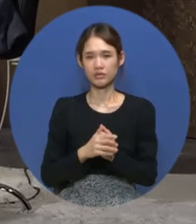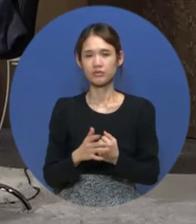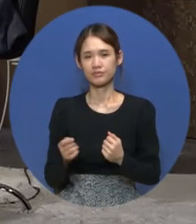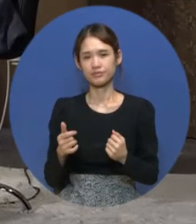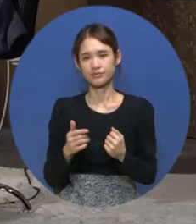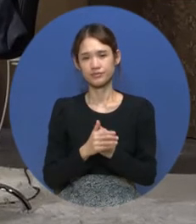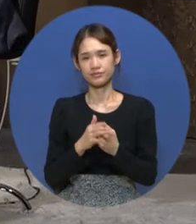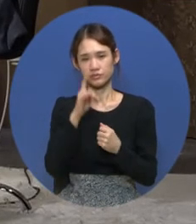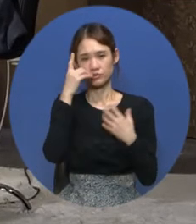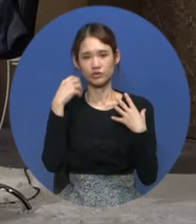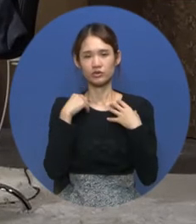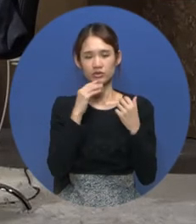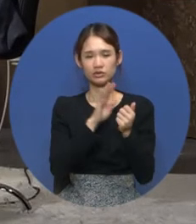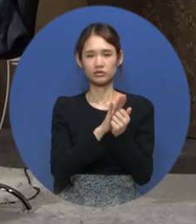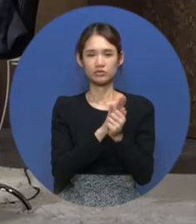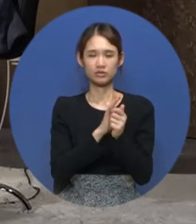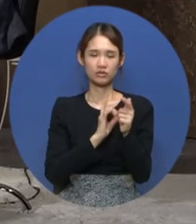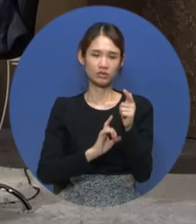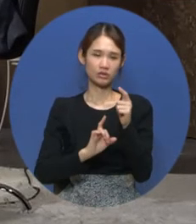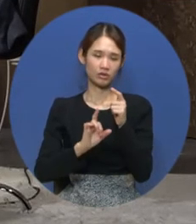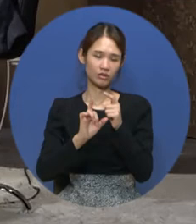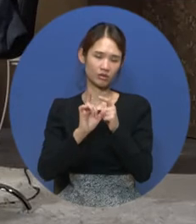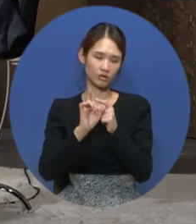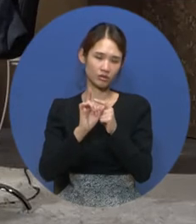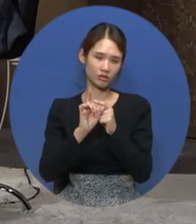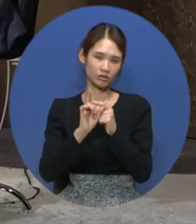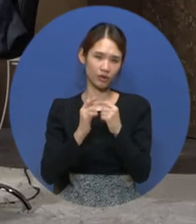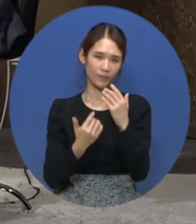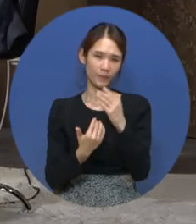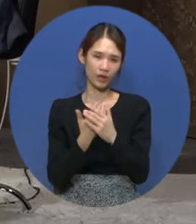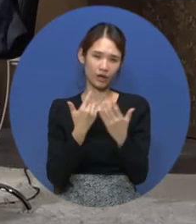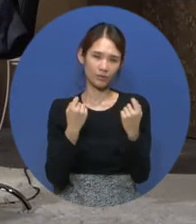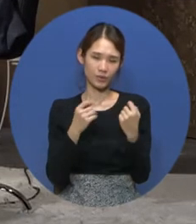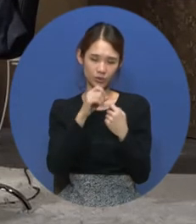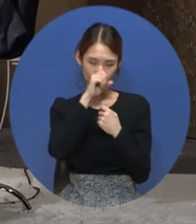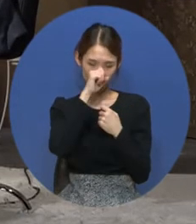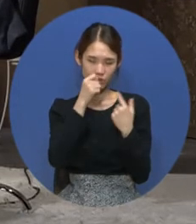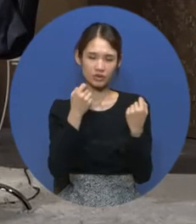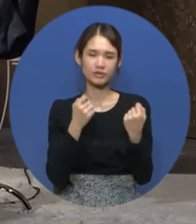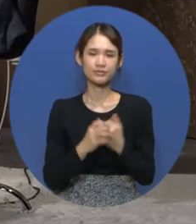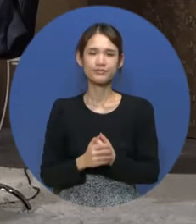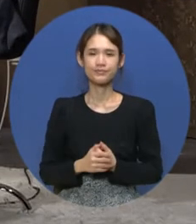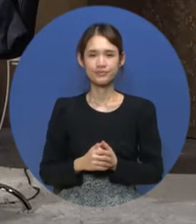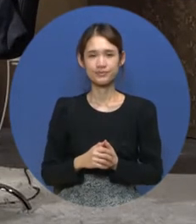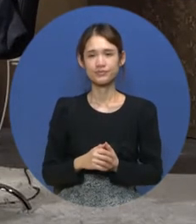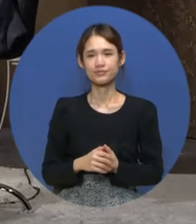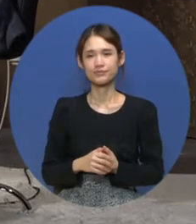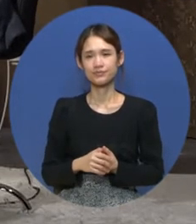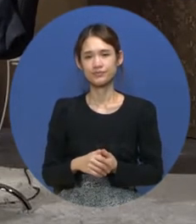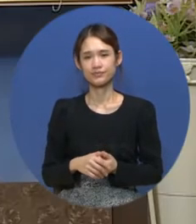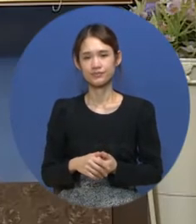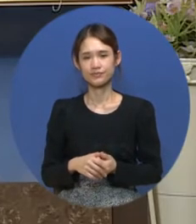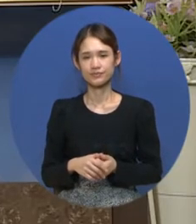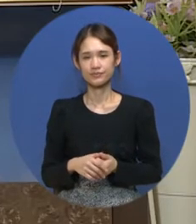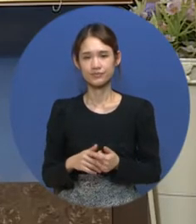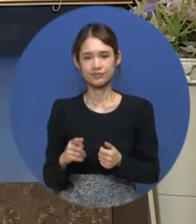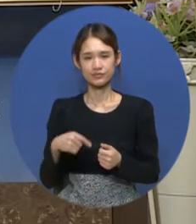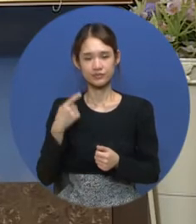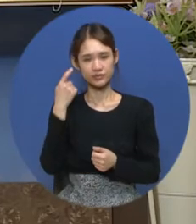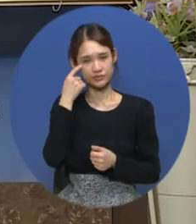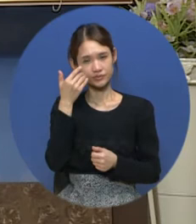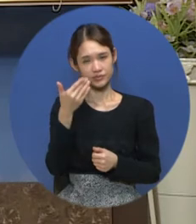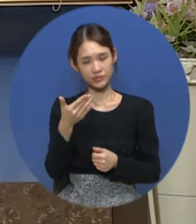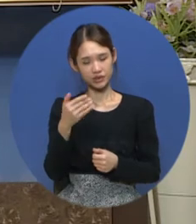정부 적인 좀 지원 인종도 이루어지면 눈을 볼 것 같습니다 네 그럼 이제 다음